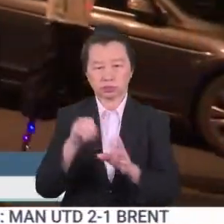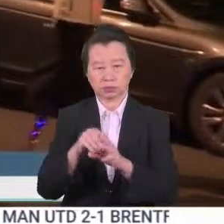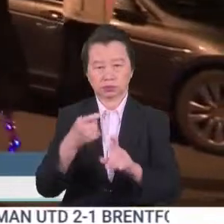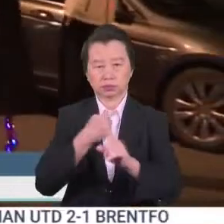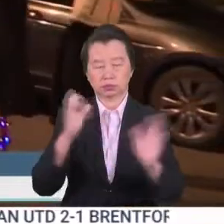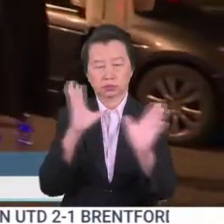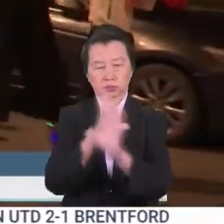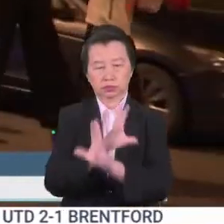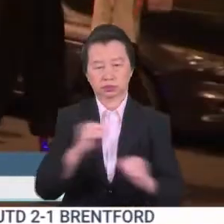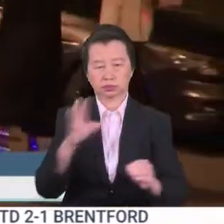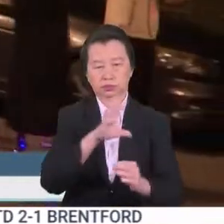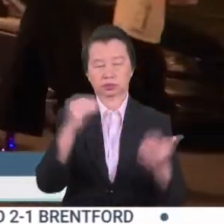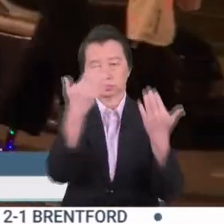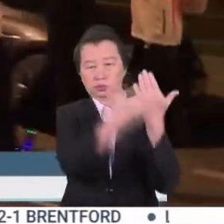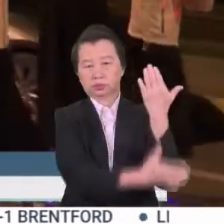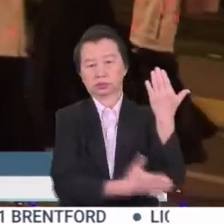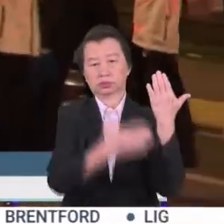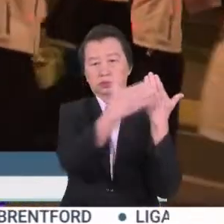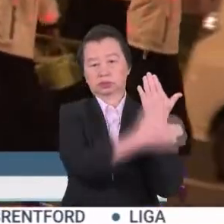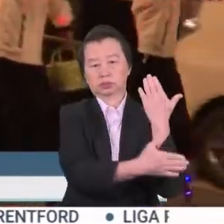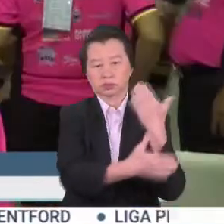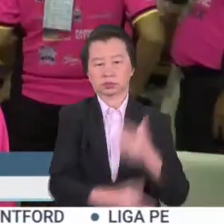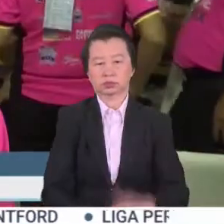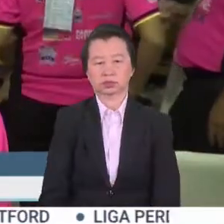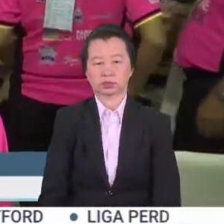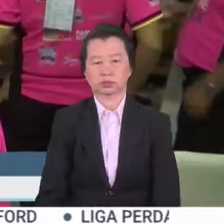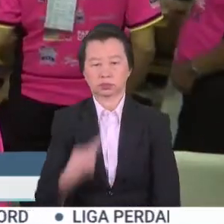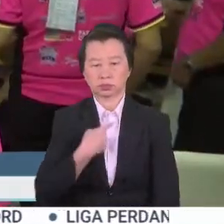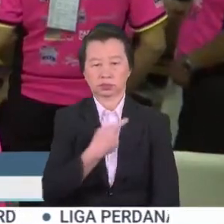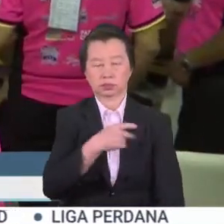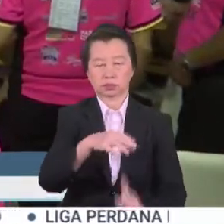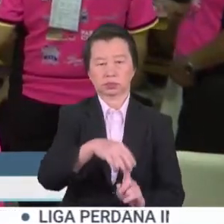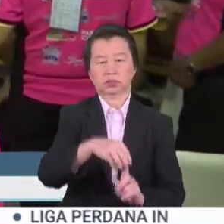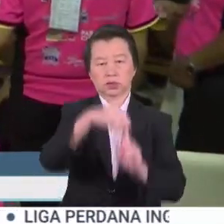Sarawak dan semenanjung